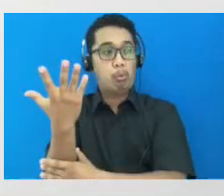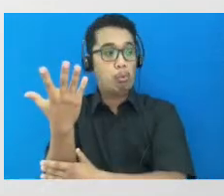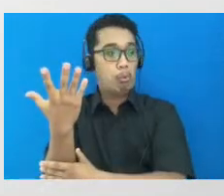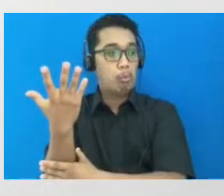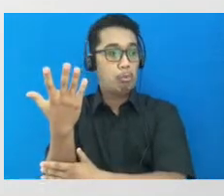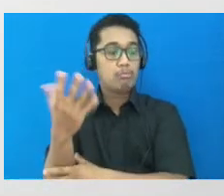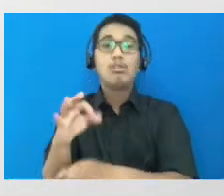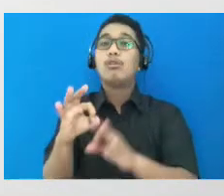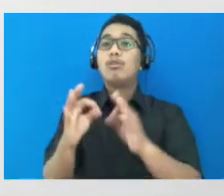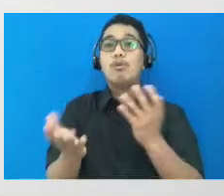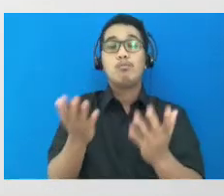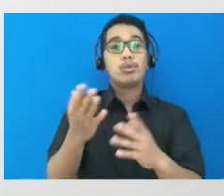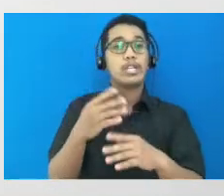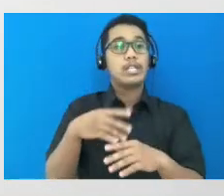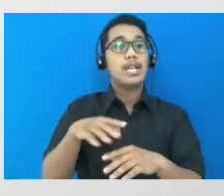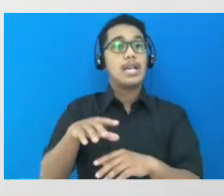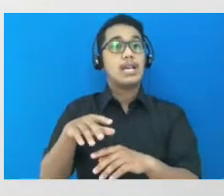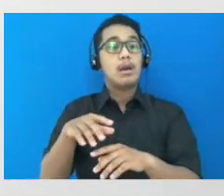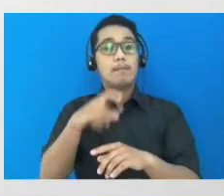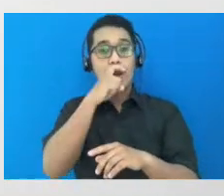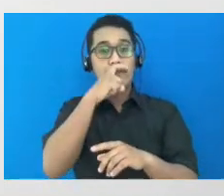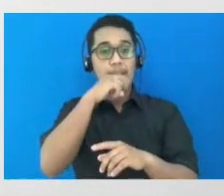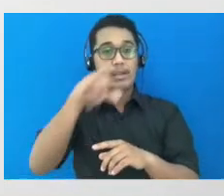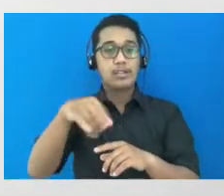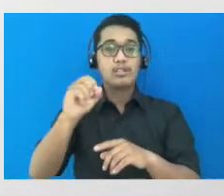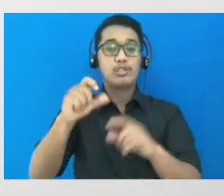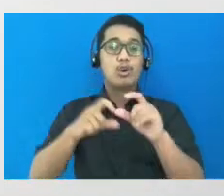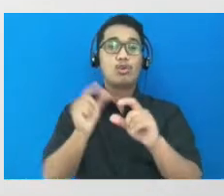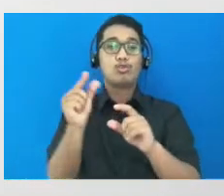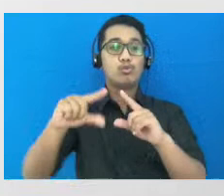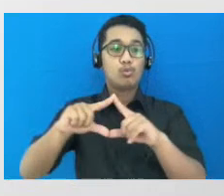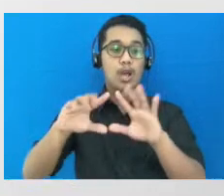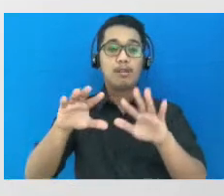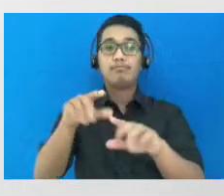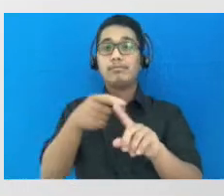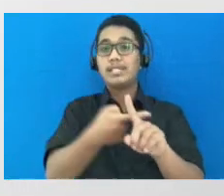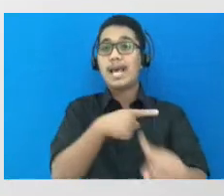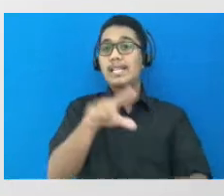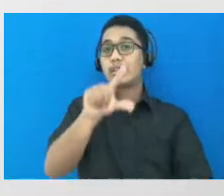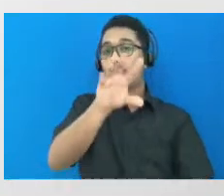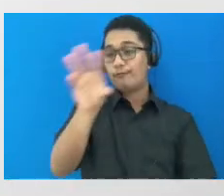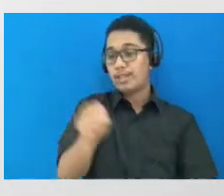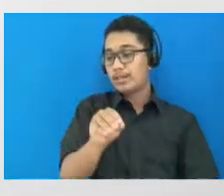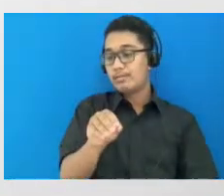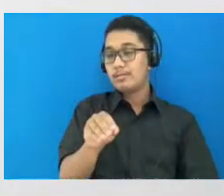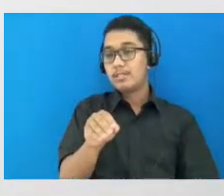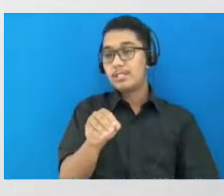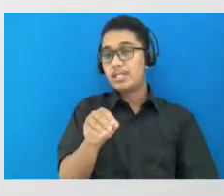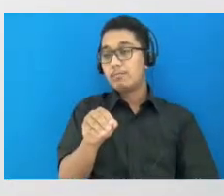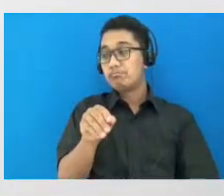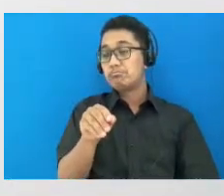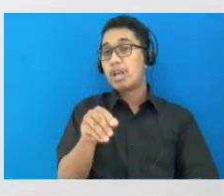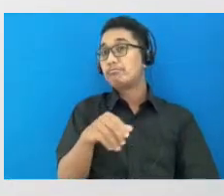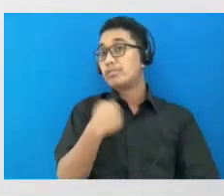Kominfo Pak Joshua, mungkin kalau kasus seperti ini apa sih yang bisa dilakukan Kominfo?